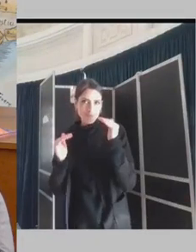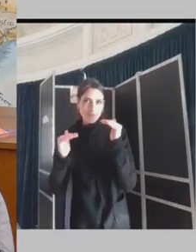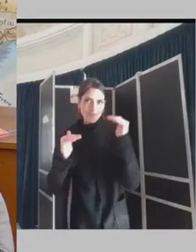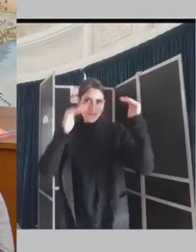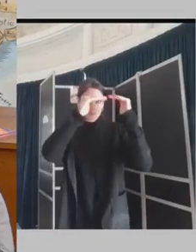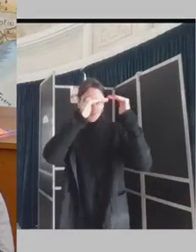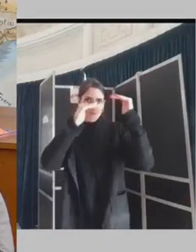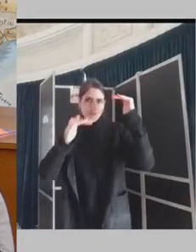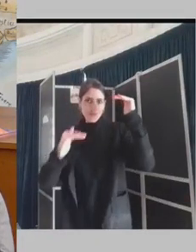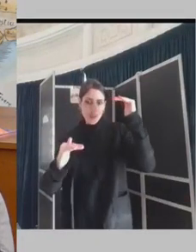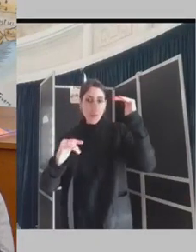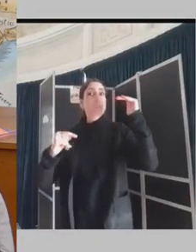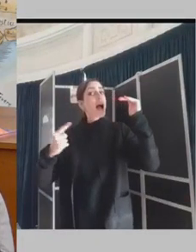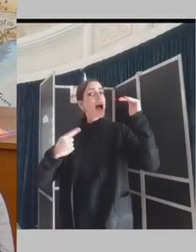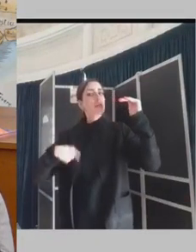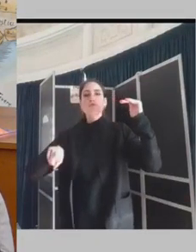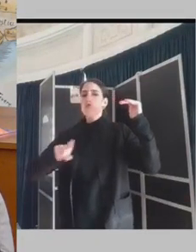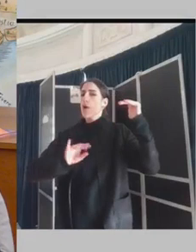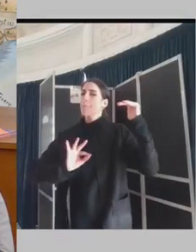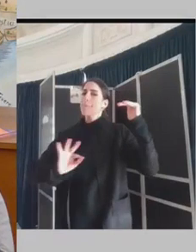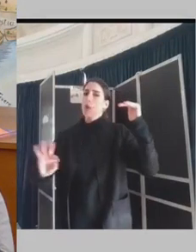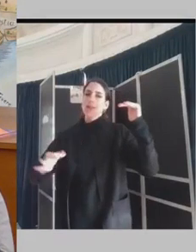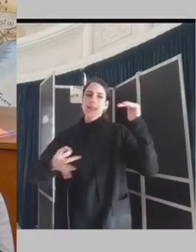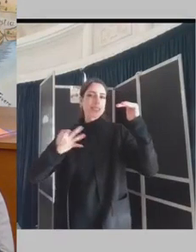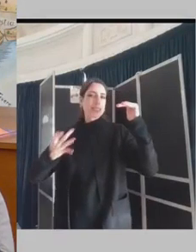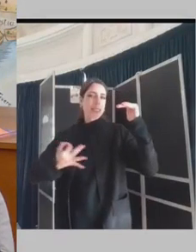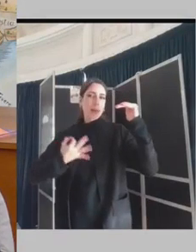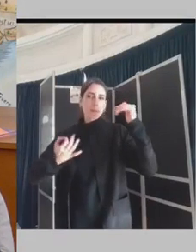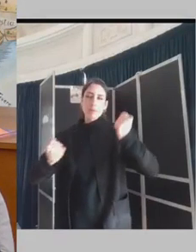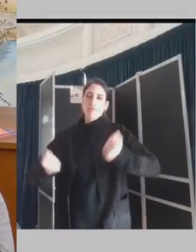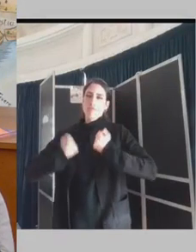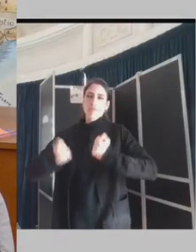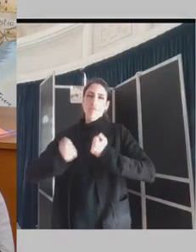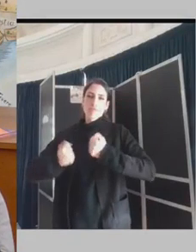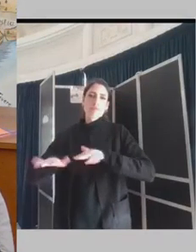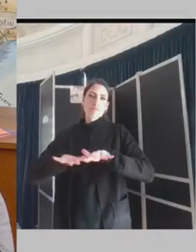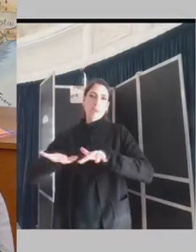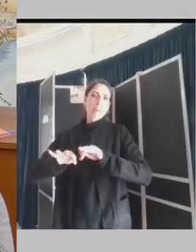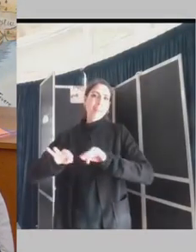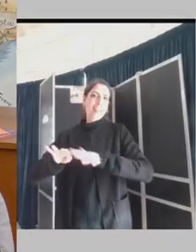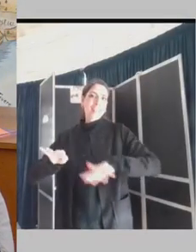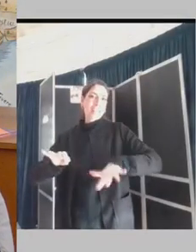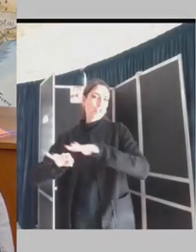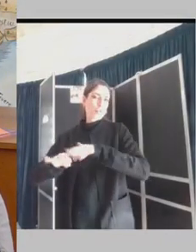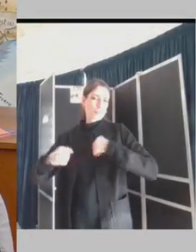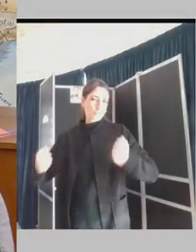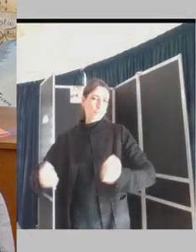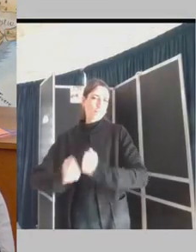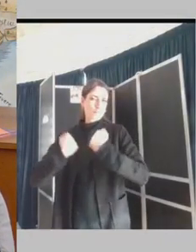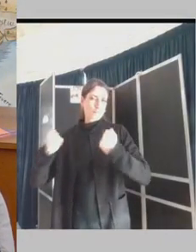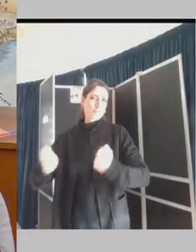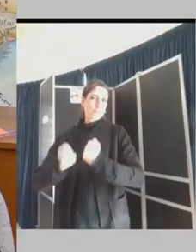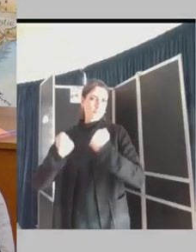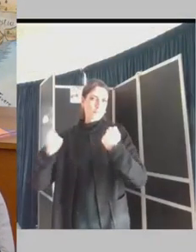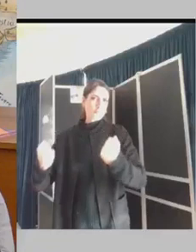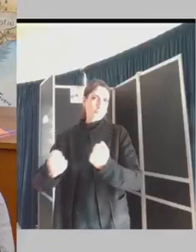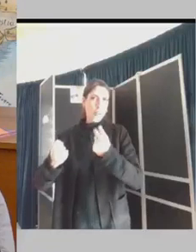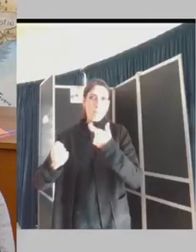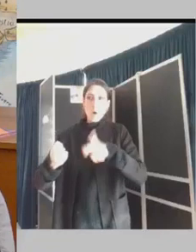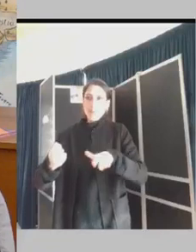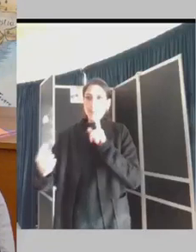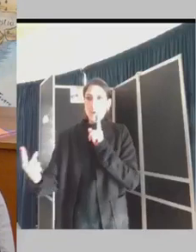consoni ad attivare una serie di iniziative a livello territoriale, perché siamo il front office della